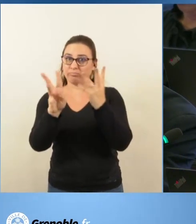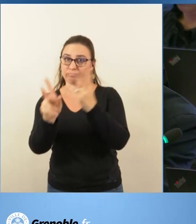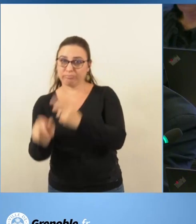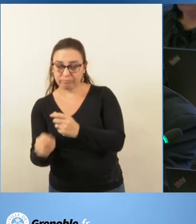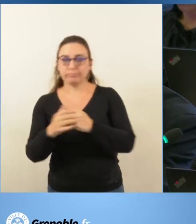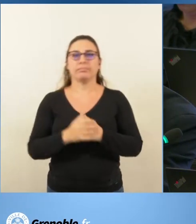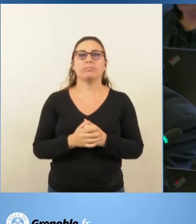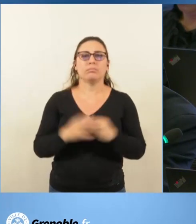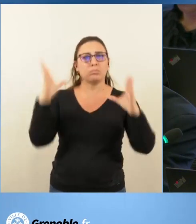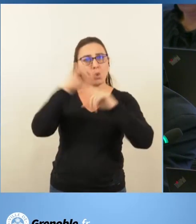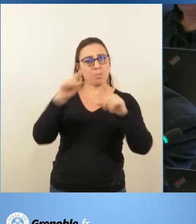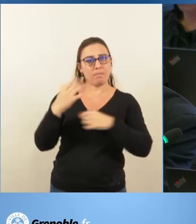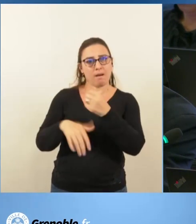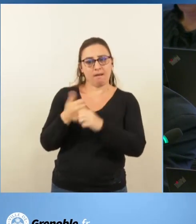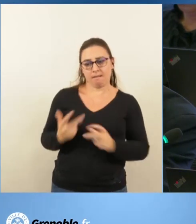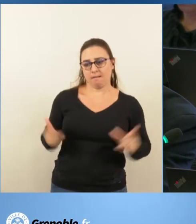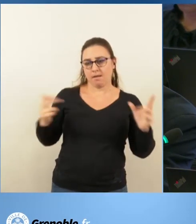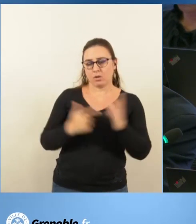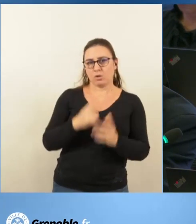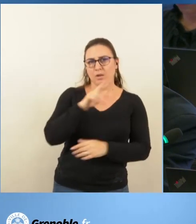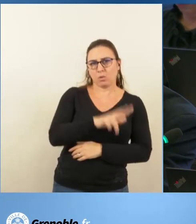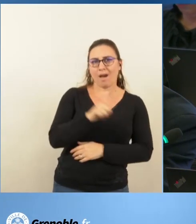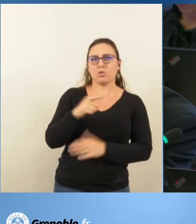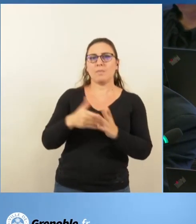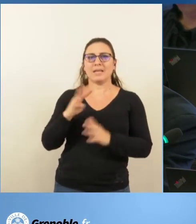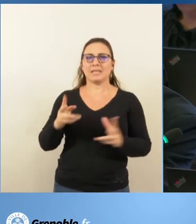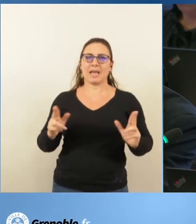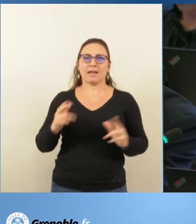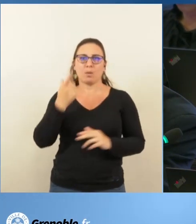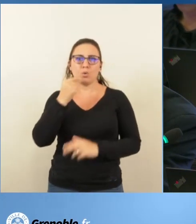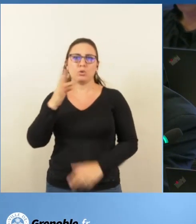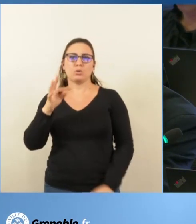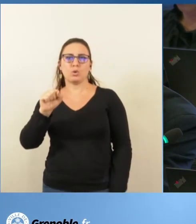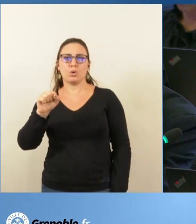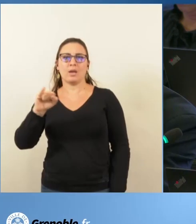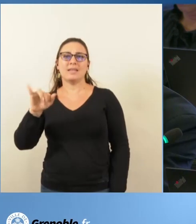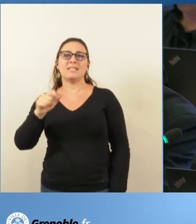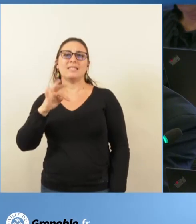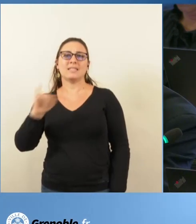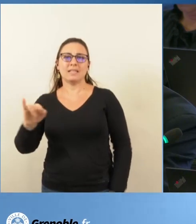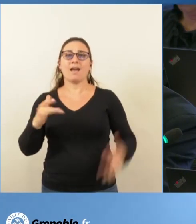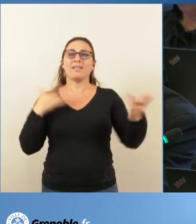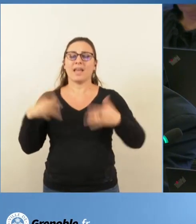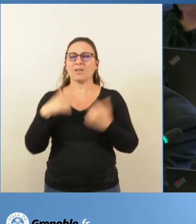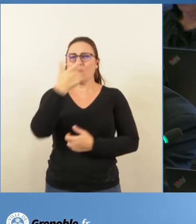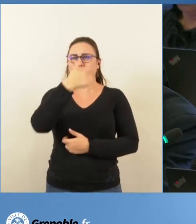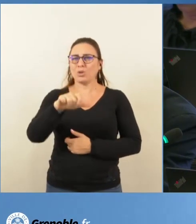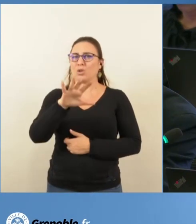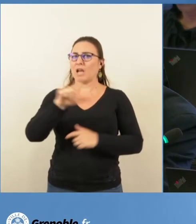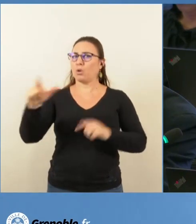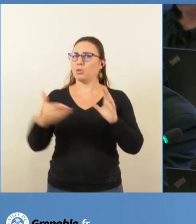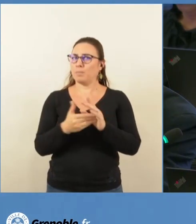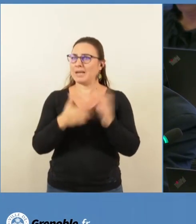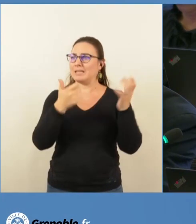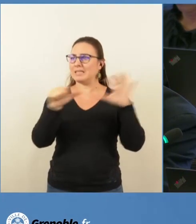rappelle qu'au cours de la saison 2003 2004 sous la direction de Guy Sisti le théâtre recevait 52 257 spectateurs